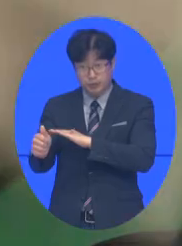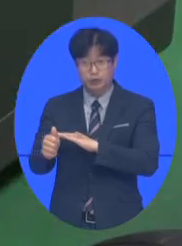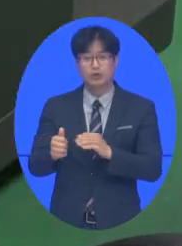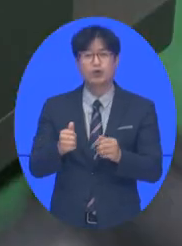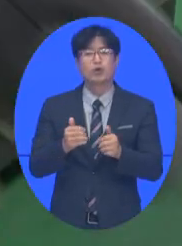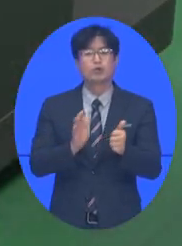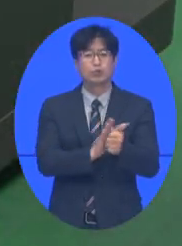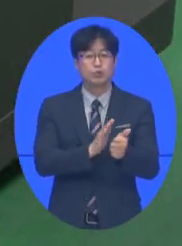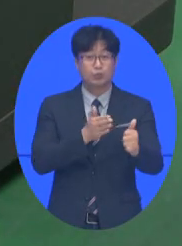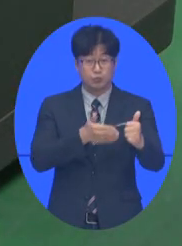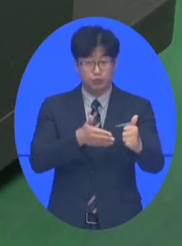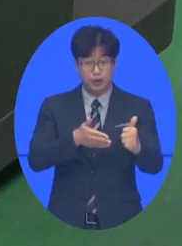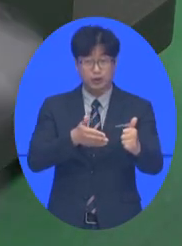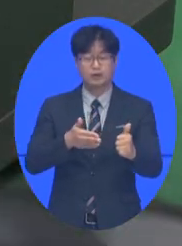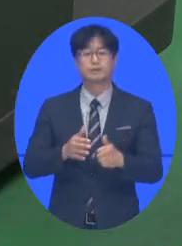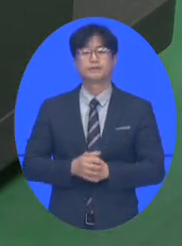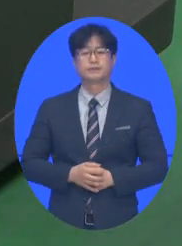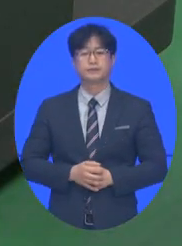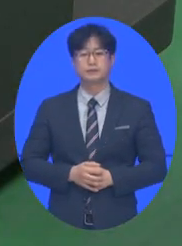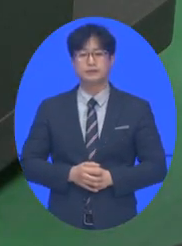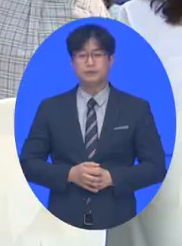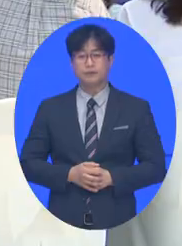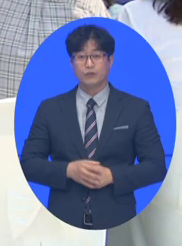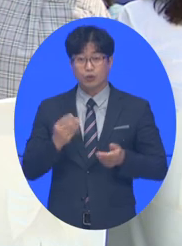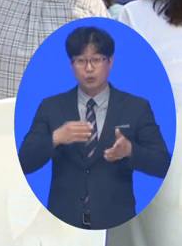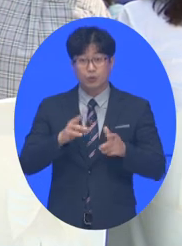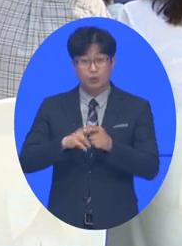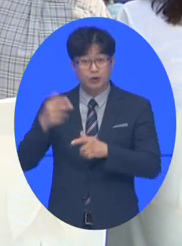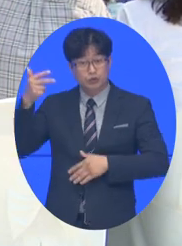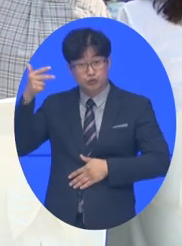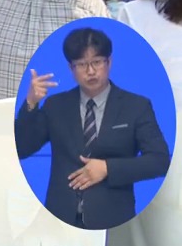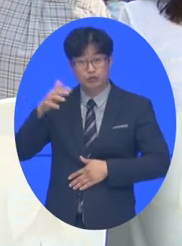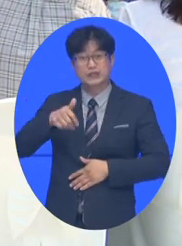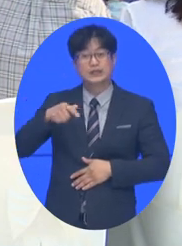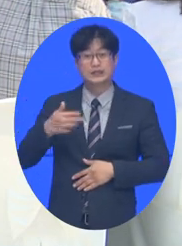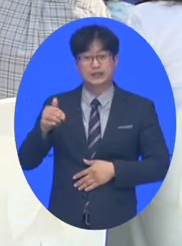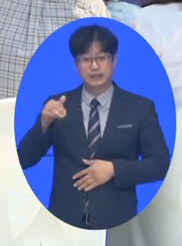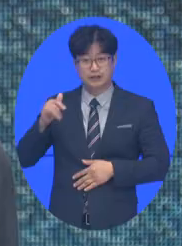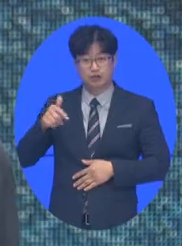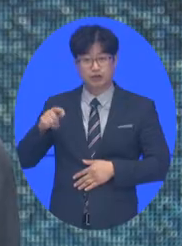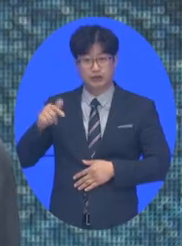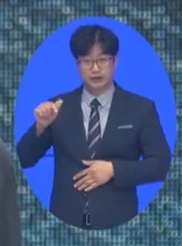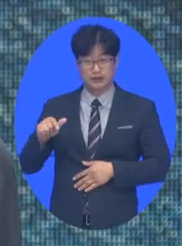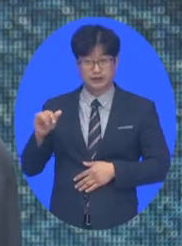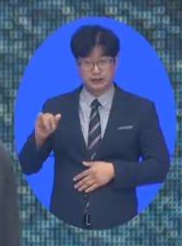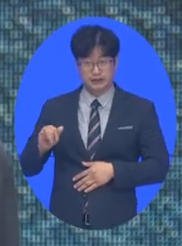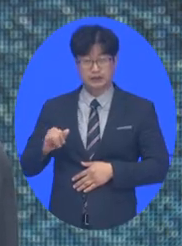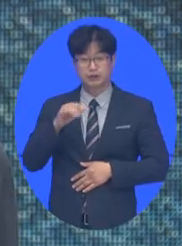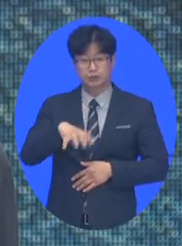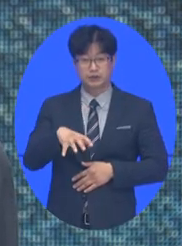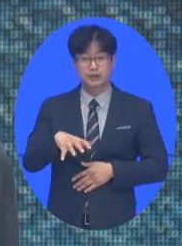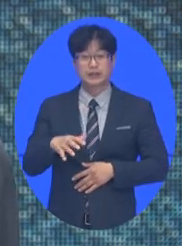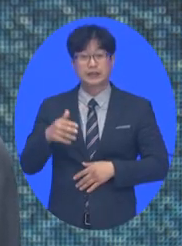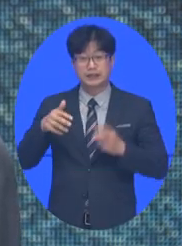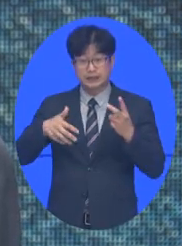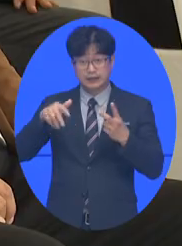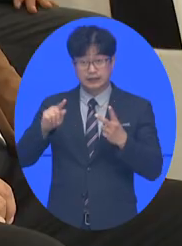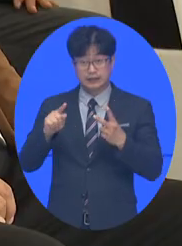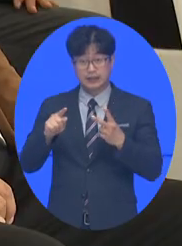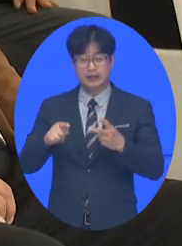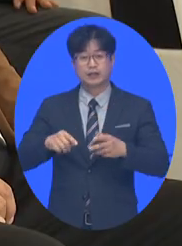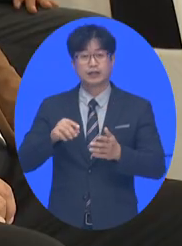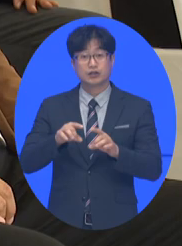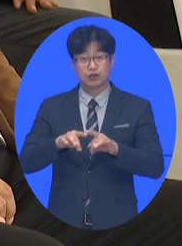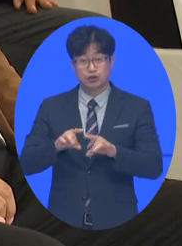등 적극 행정이 뒷받침된 덕입니다. 도와 여주시는 그린어지를 마중물 삼아 여주 지역의 2차전지 클러스터